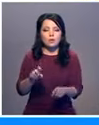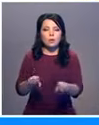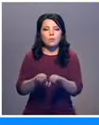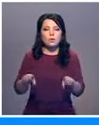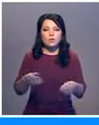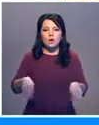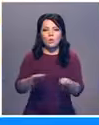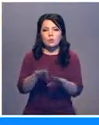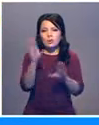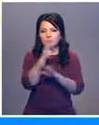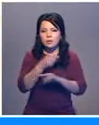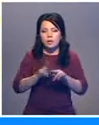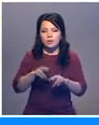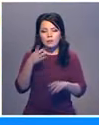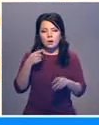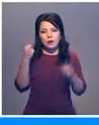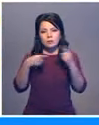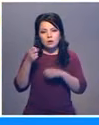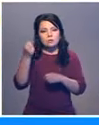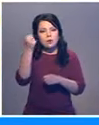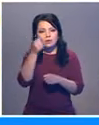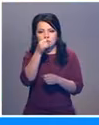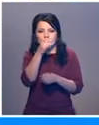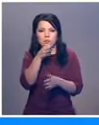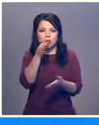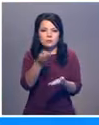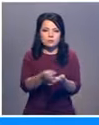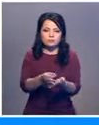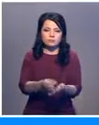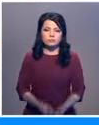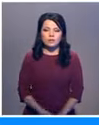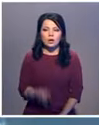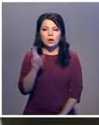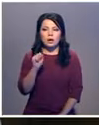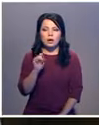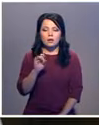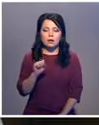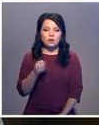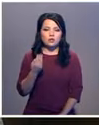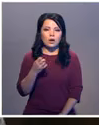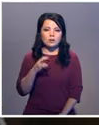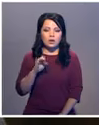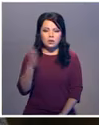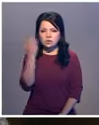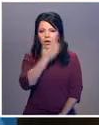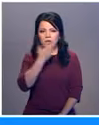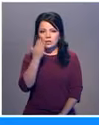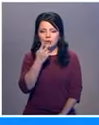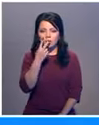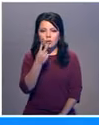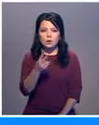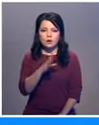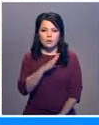маңда тұратындар әлі естерін жия алмай отырғандарын айтады. Қара шаңырақ деген киноны қарап отыр едік, взрыв